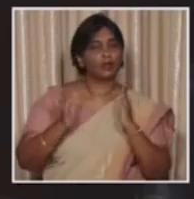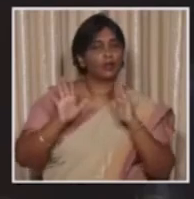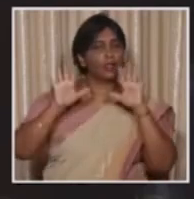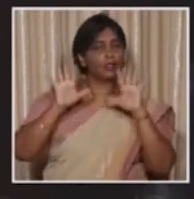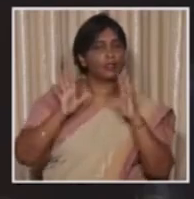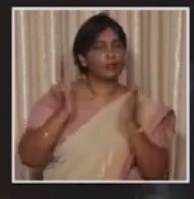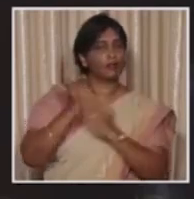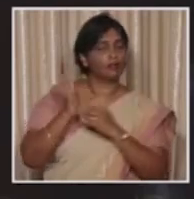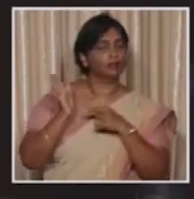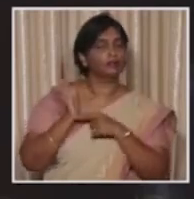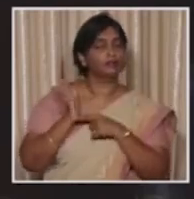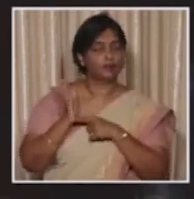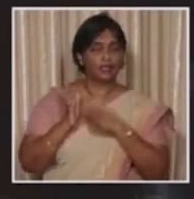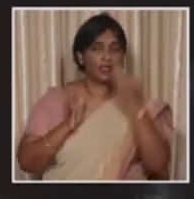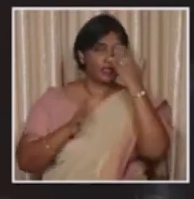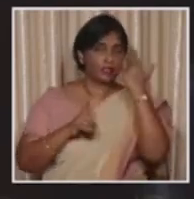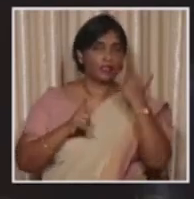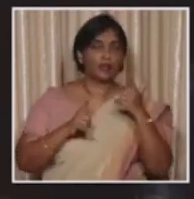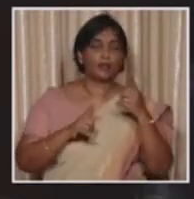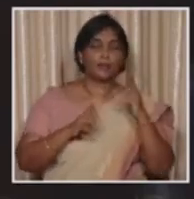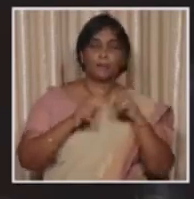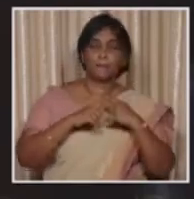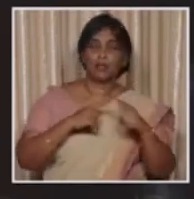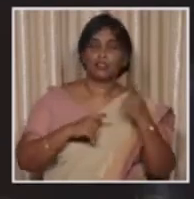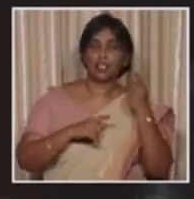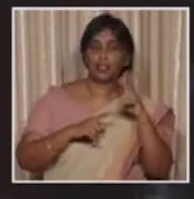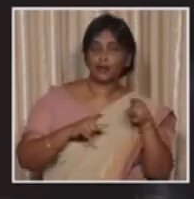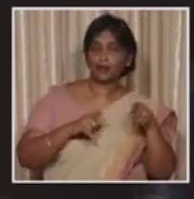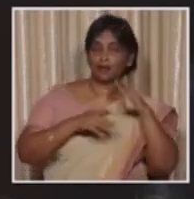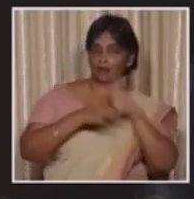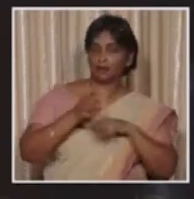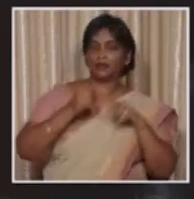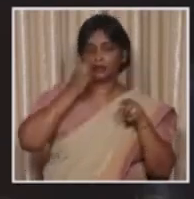இருக்கிறது. ஆனால் அந்த குளறுபடி என்பது காணி வளர்வு இருக்கக்கூடாது. பாருங்கள்,